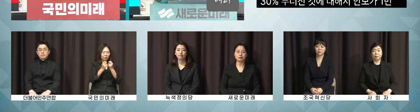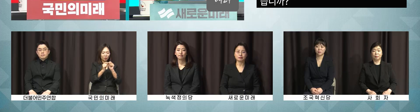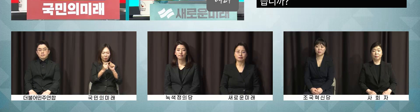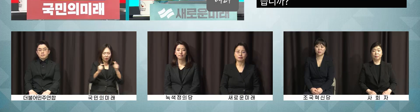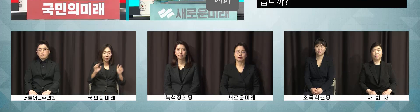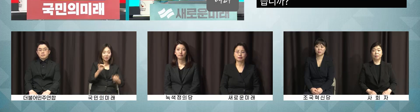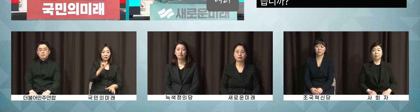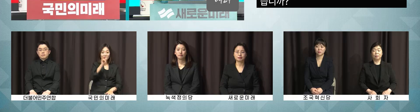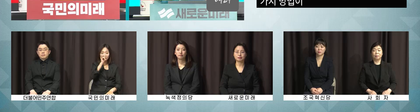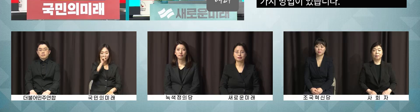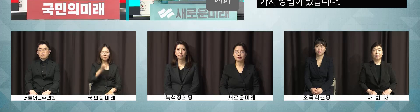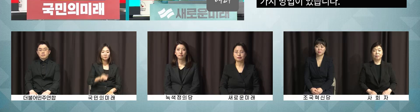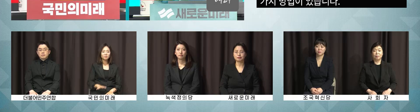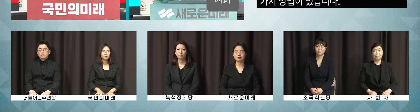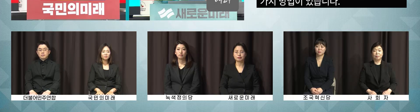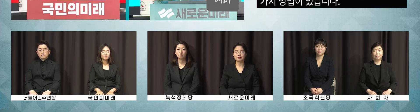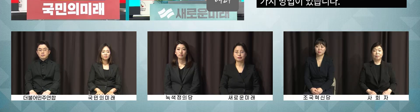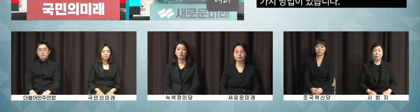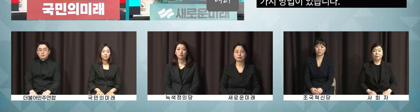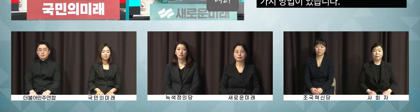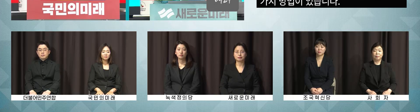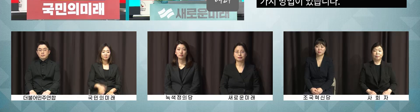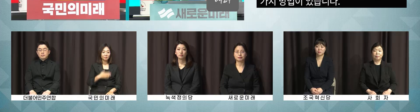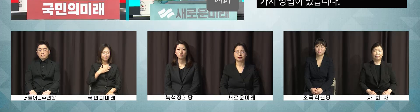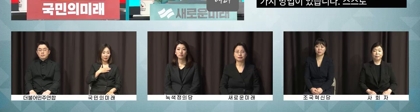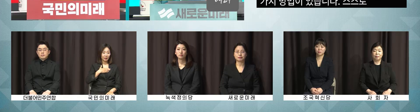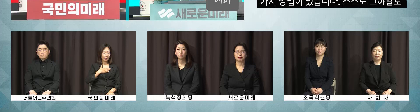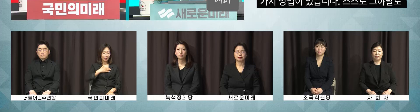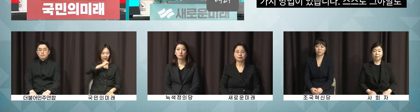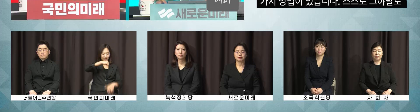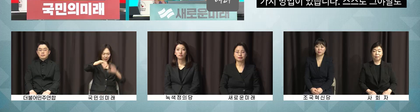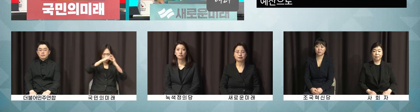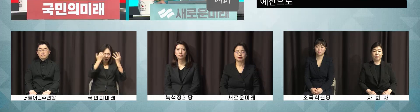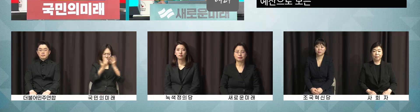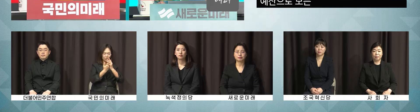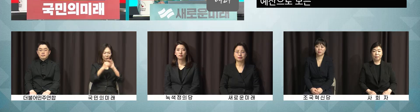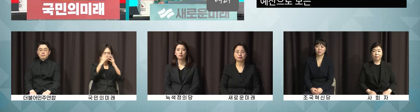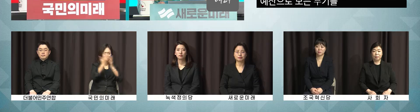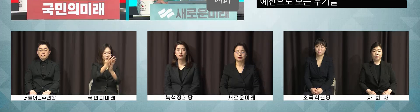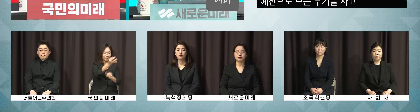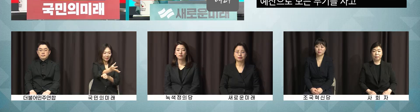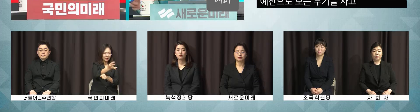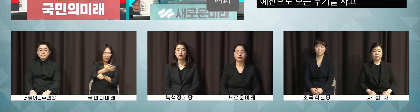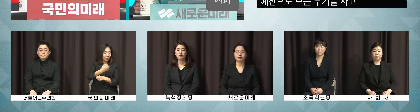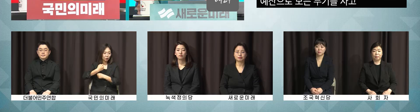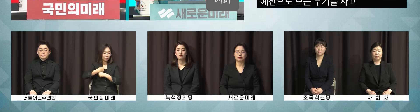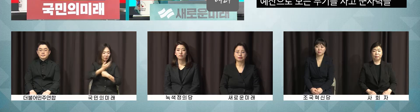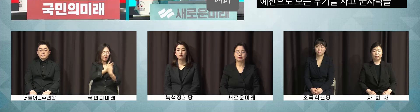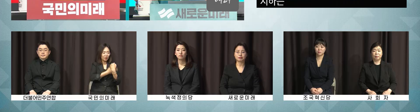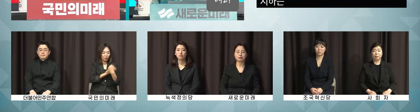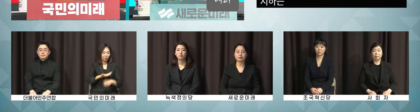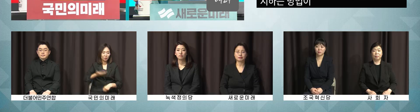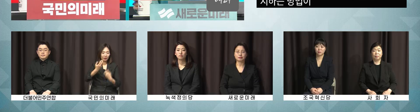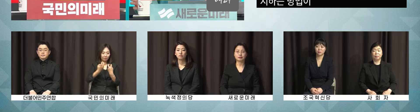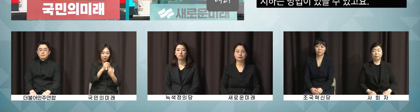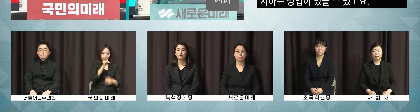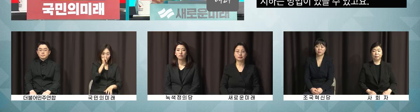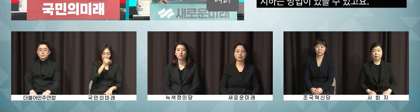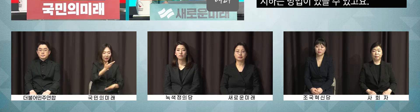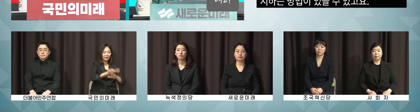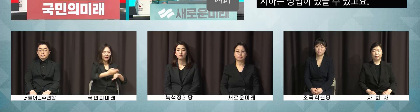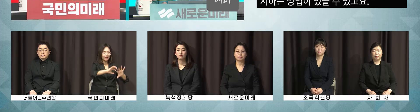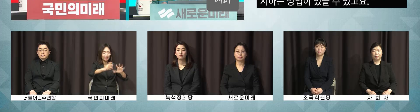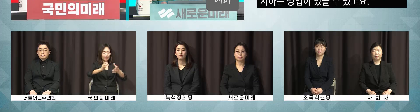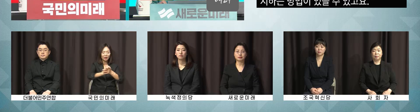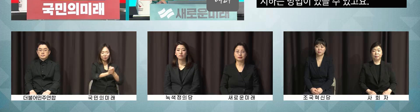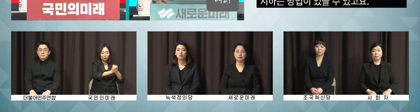방법이 있습니다. 스스로 그야말로 예산으로 모든 무기를 사고 군사력을 유지하는 방법이 있을 수 있고요. 동맹을 통해서